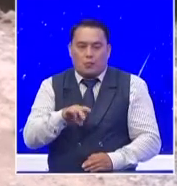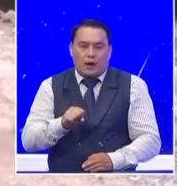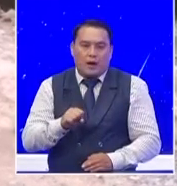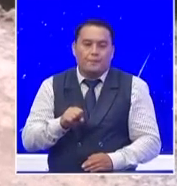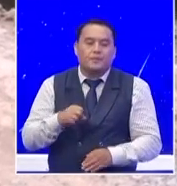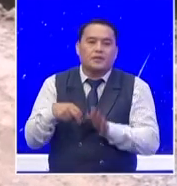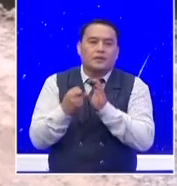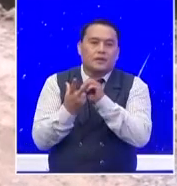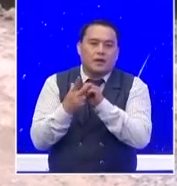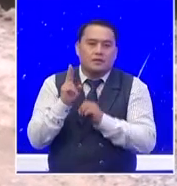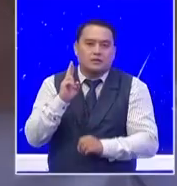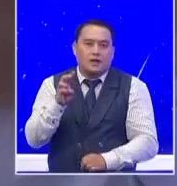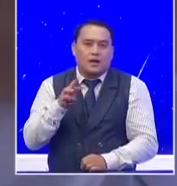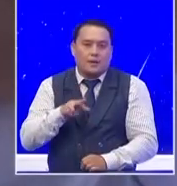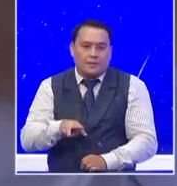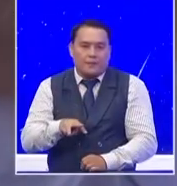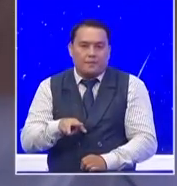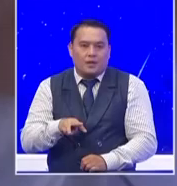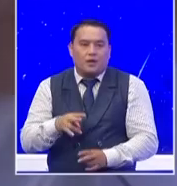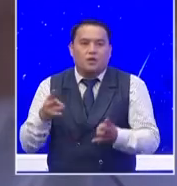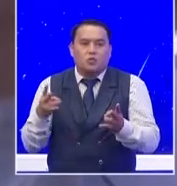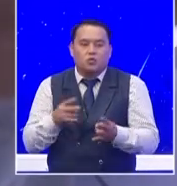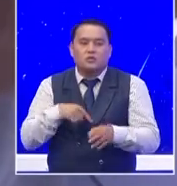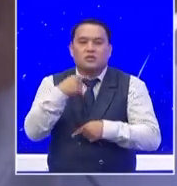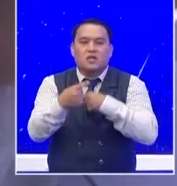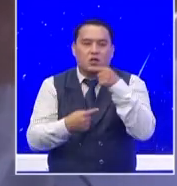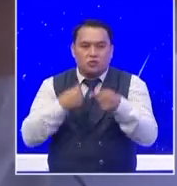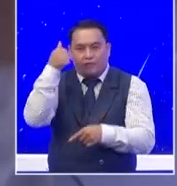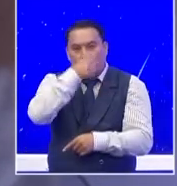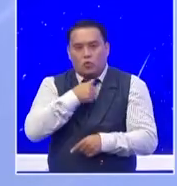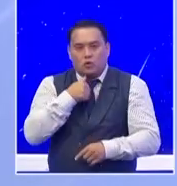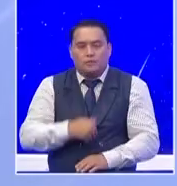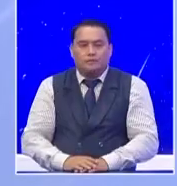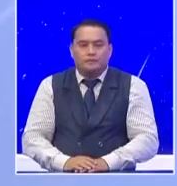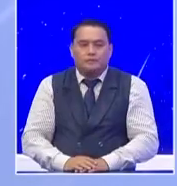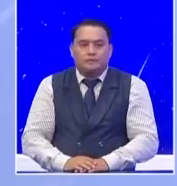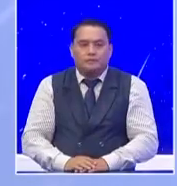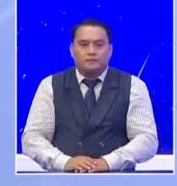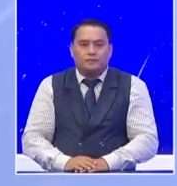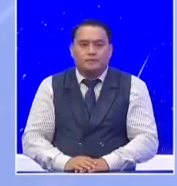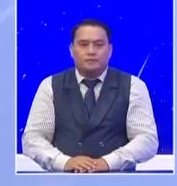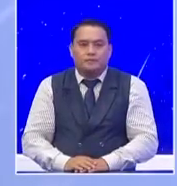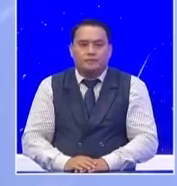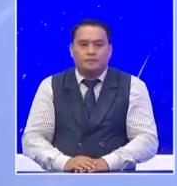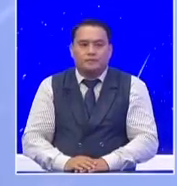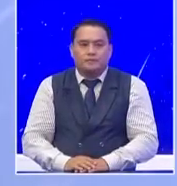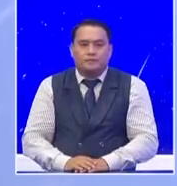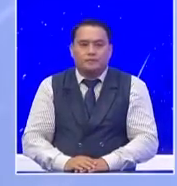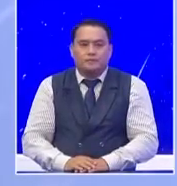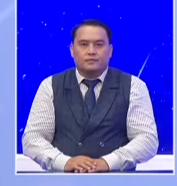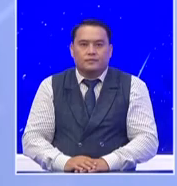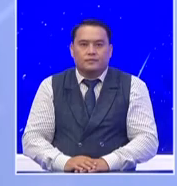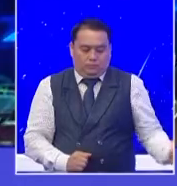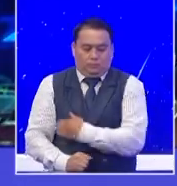13 километров. Ввод объектов в эксплуатацию ожидается в ноябре следующего года. Евгения Присяжная, Ержан Дуйсен, телеканал ЖТСУ, Алакольский